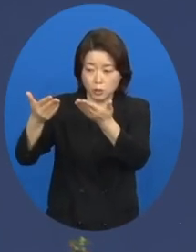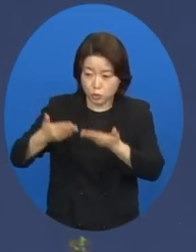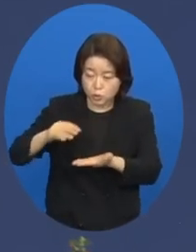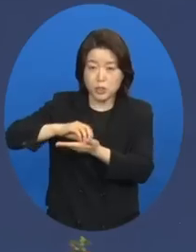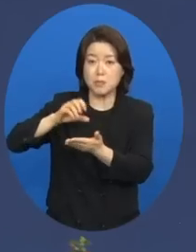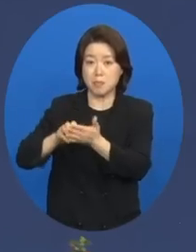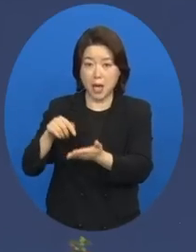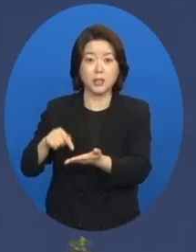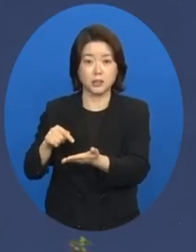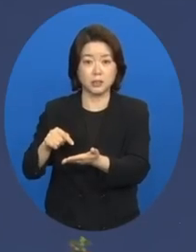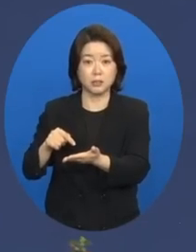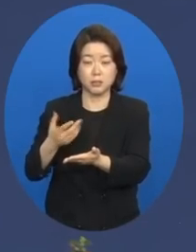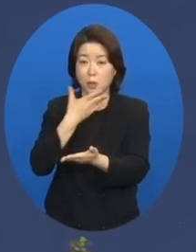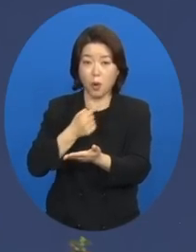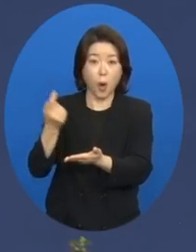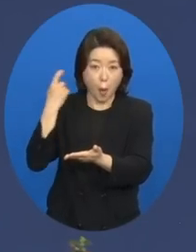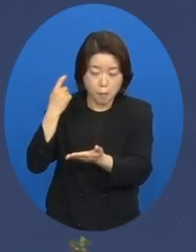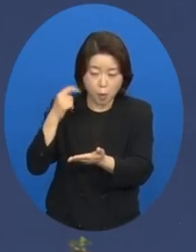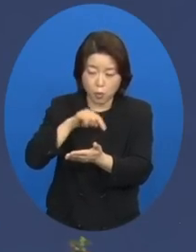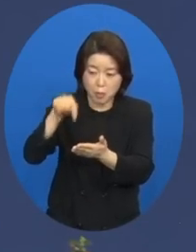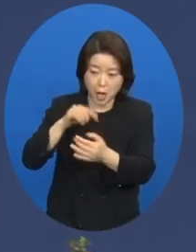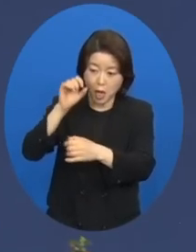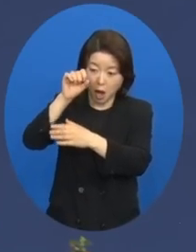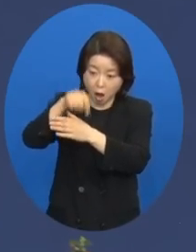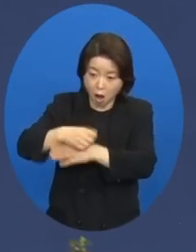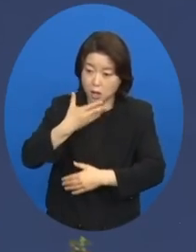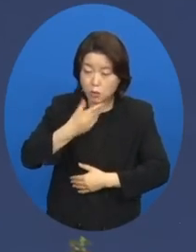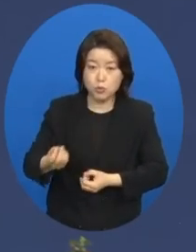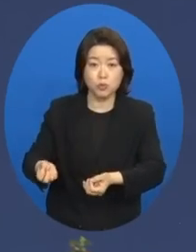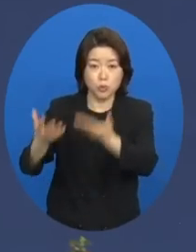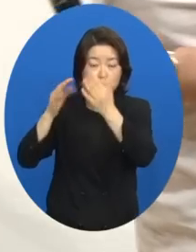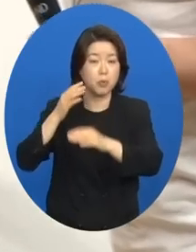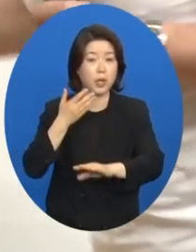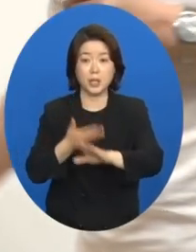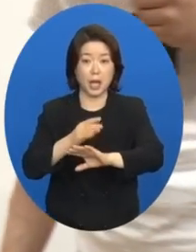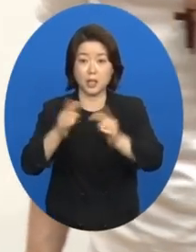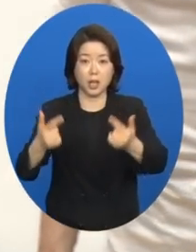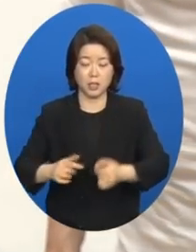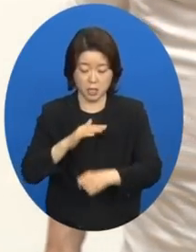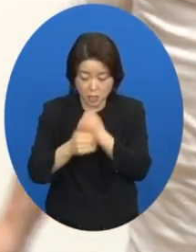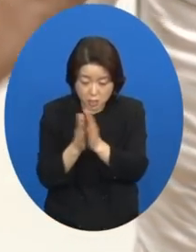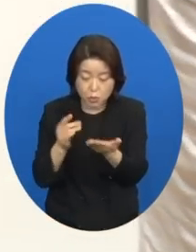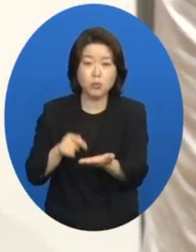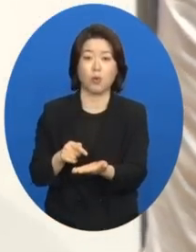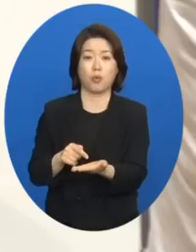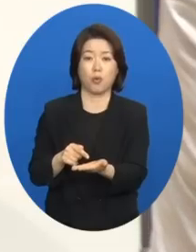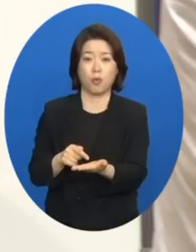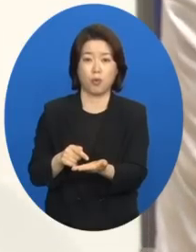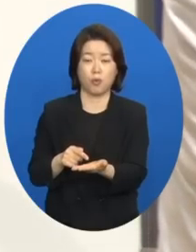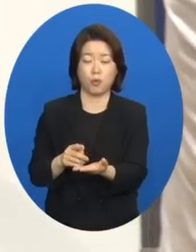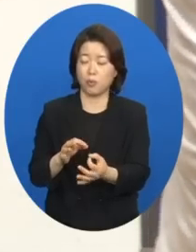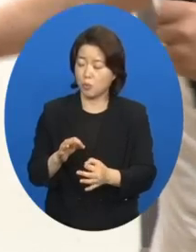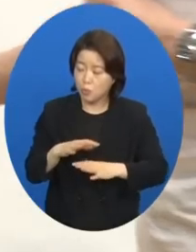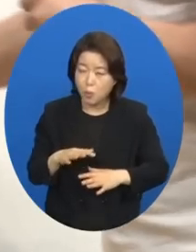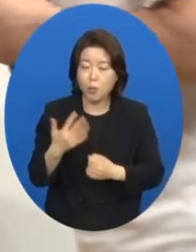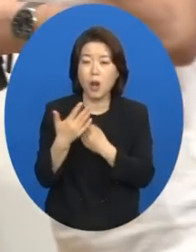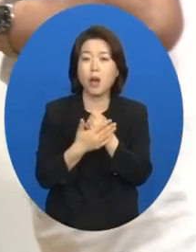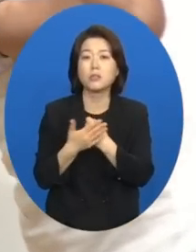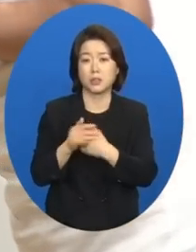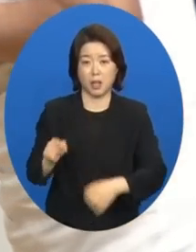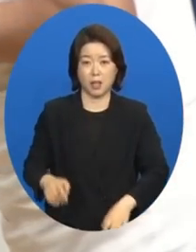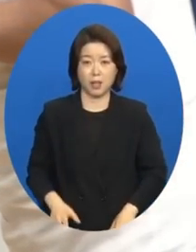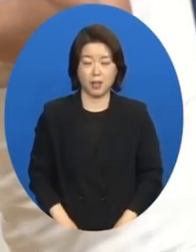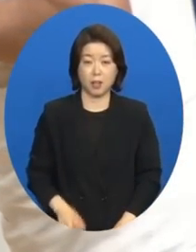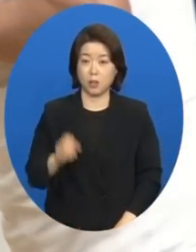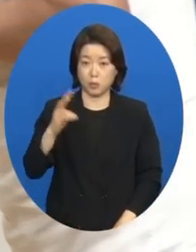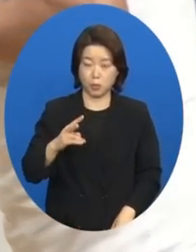만큼 그러니까 복음이 복음 안에 허락된 축복이 다른 게 아니고 이 성경을 주신 이 놀라운 이 은혜 말입니다. 그